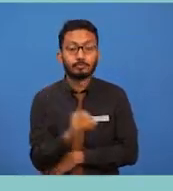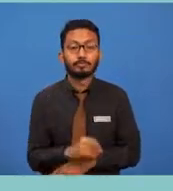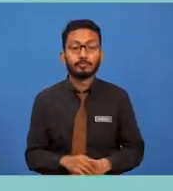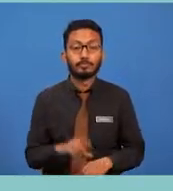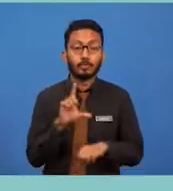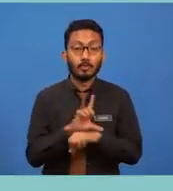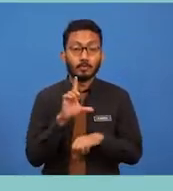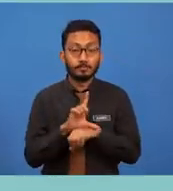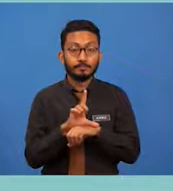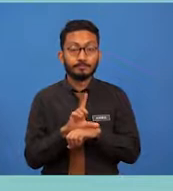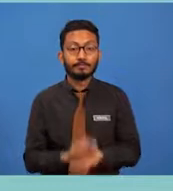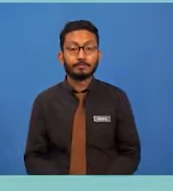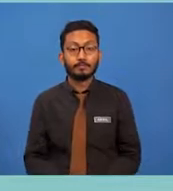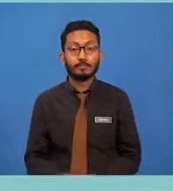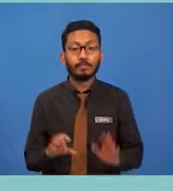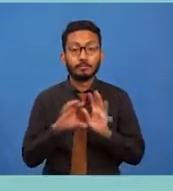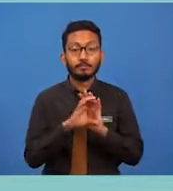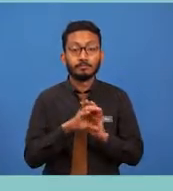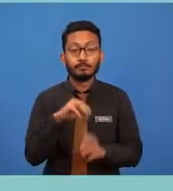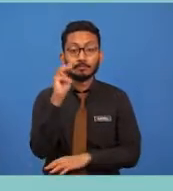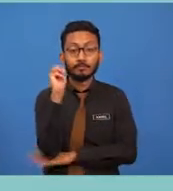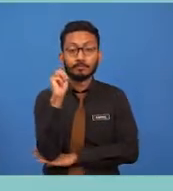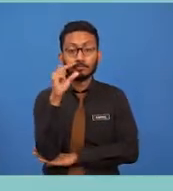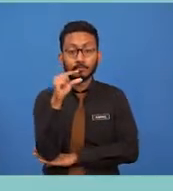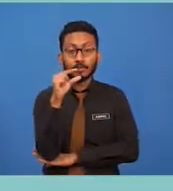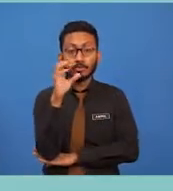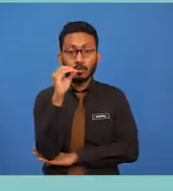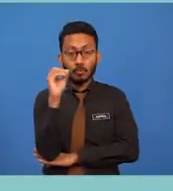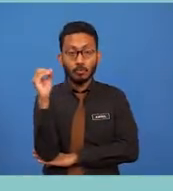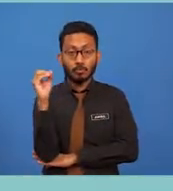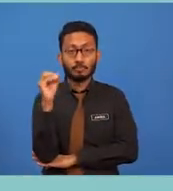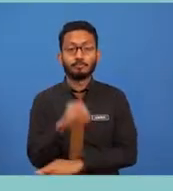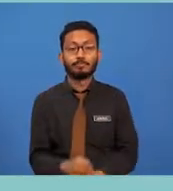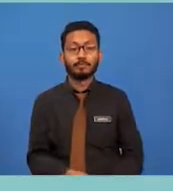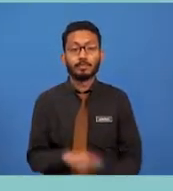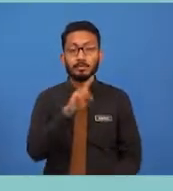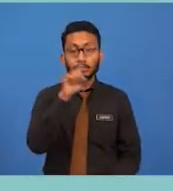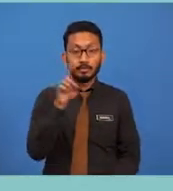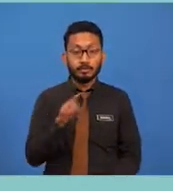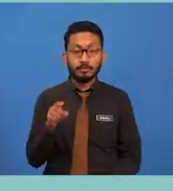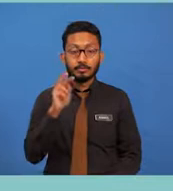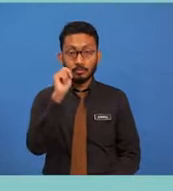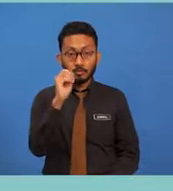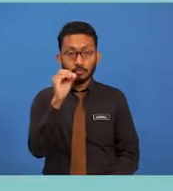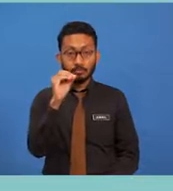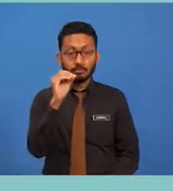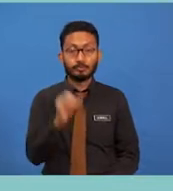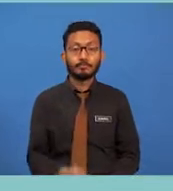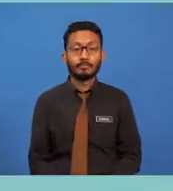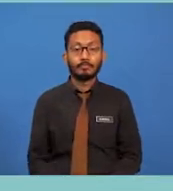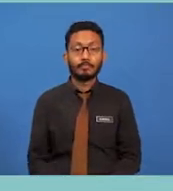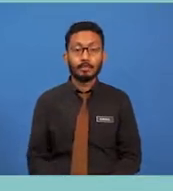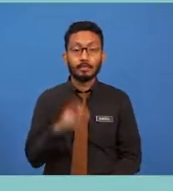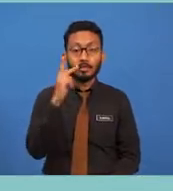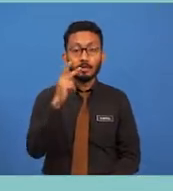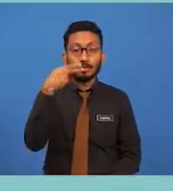Contoh-contoh base adalah magnesium oksida, zinc oksida dan kalsium